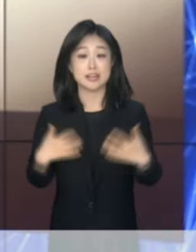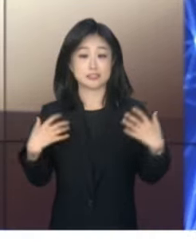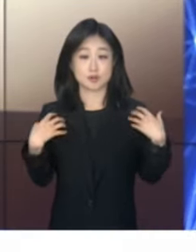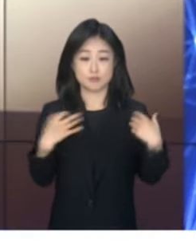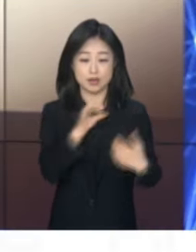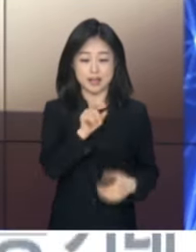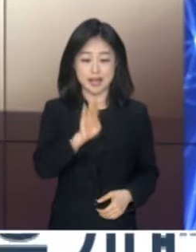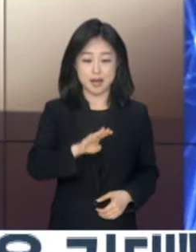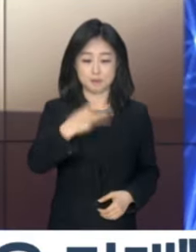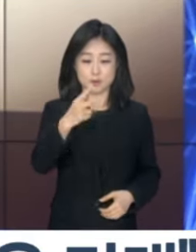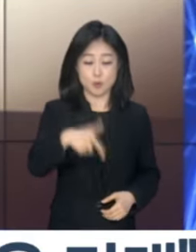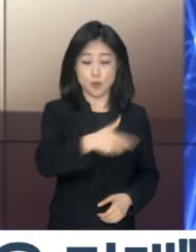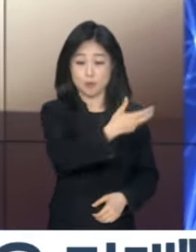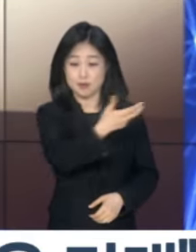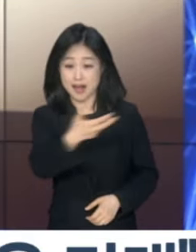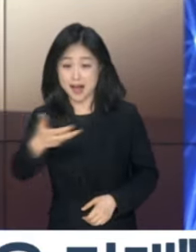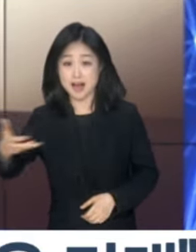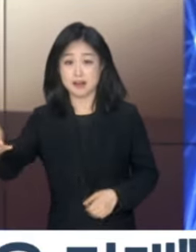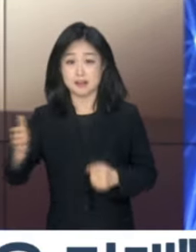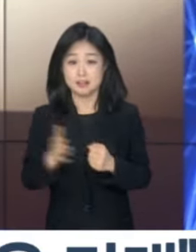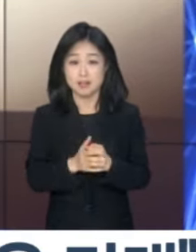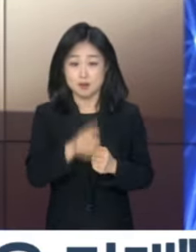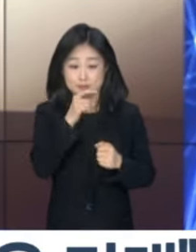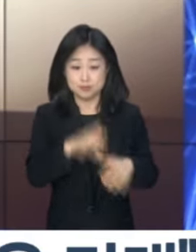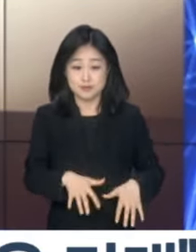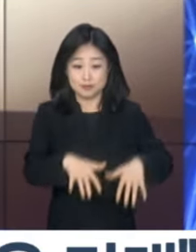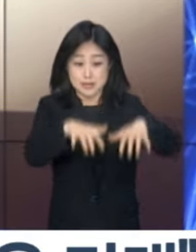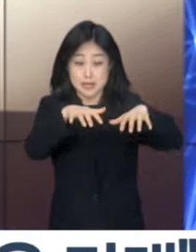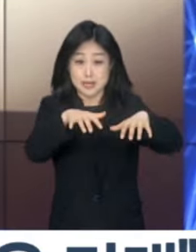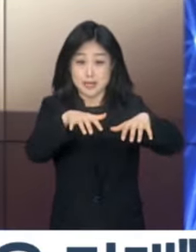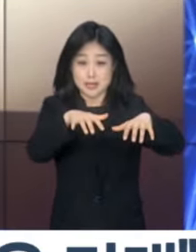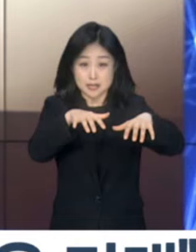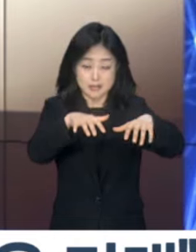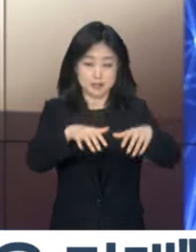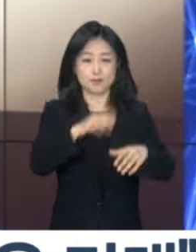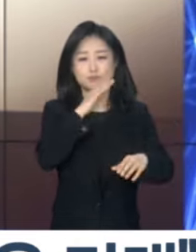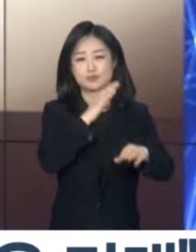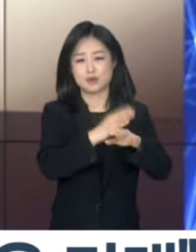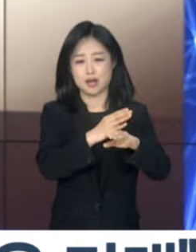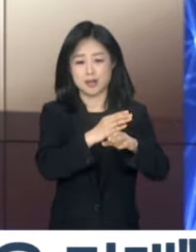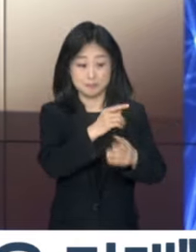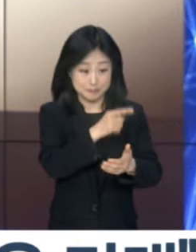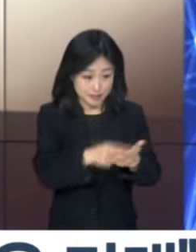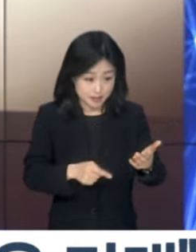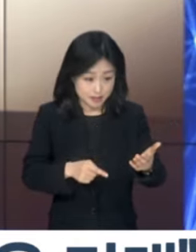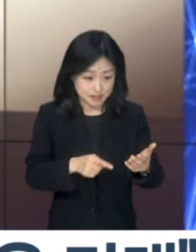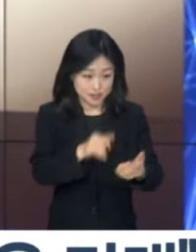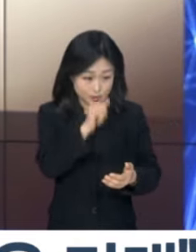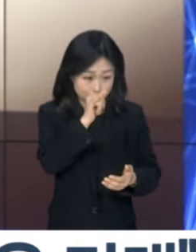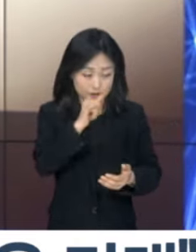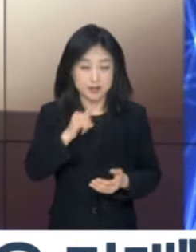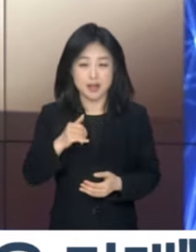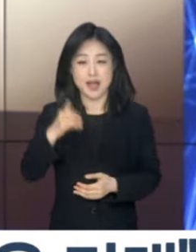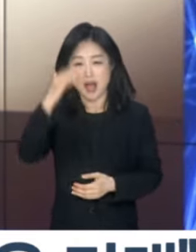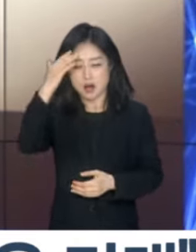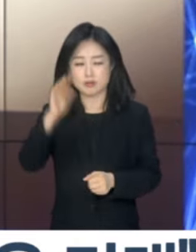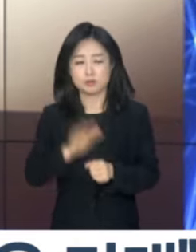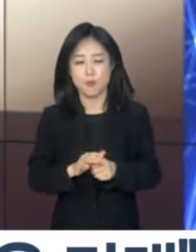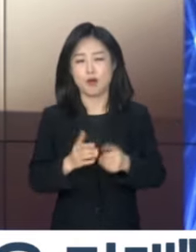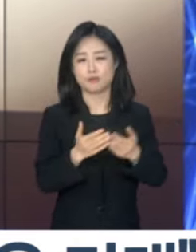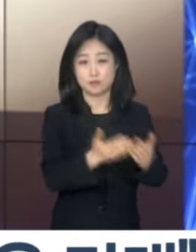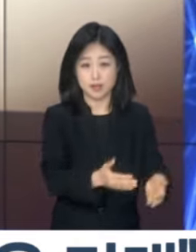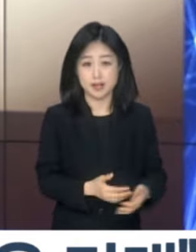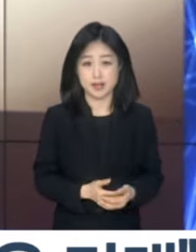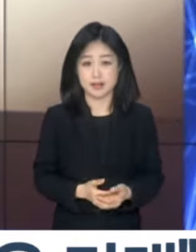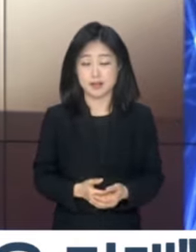네, 정부가 압록강 일대 홍수 등으로 심각한 수해를 입은 북한에 인도적 지원을 공식 제안했습니다. 북한 수해에 관한